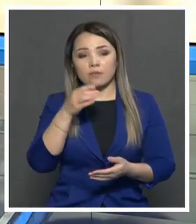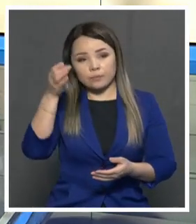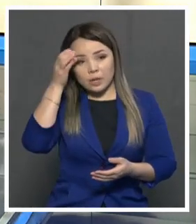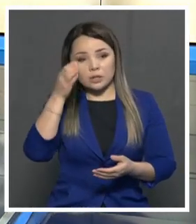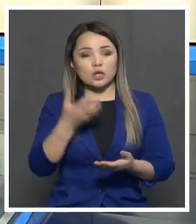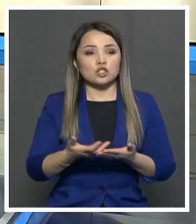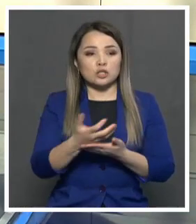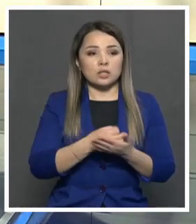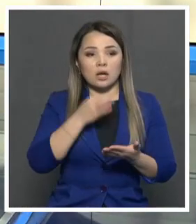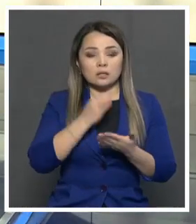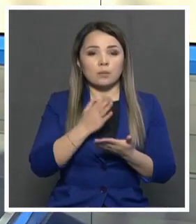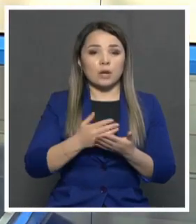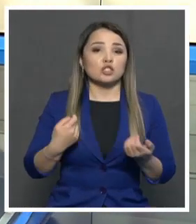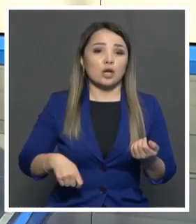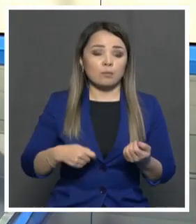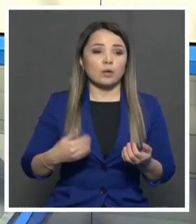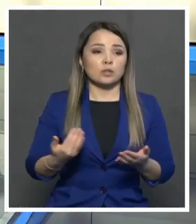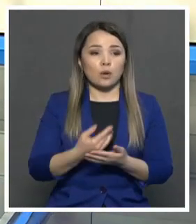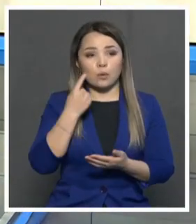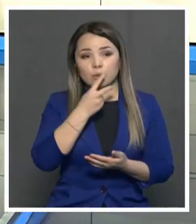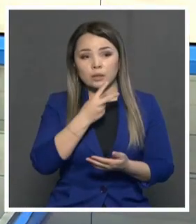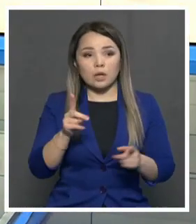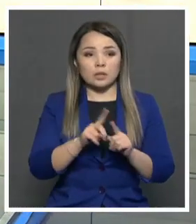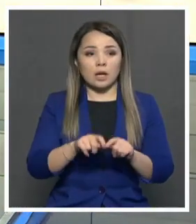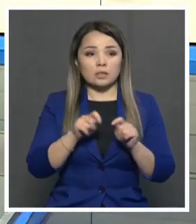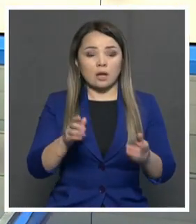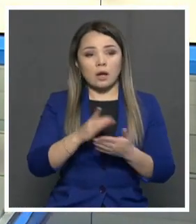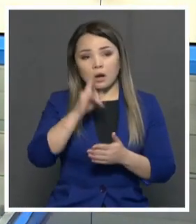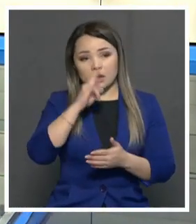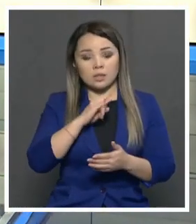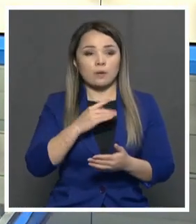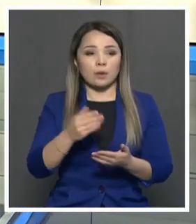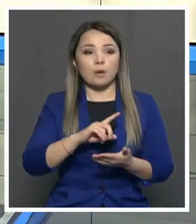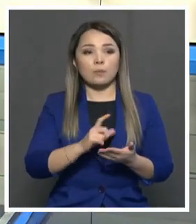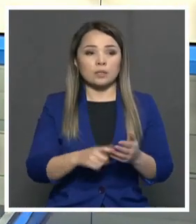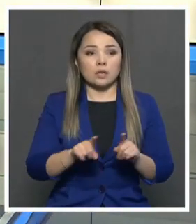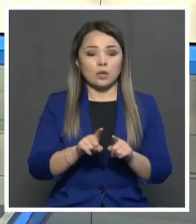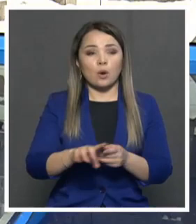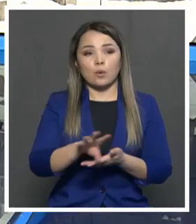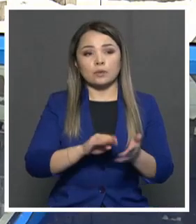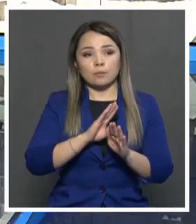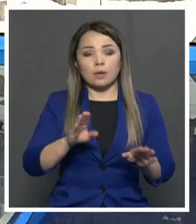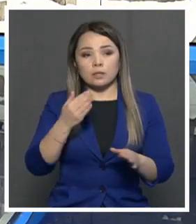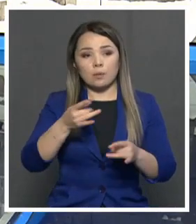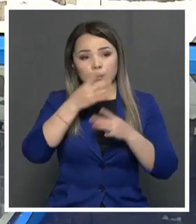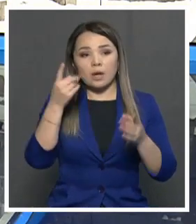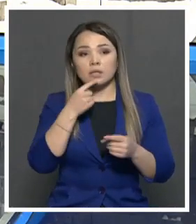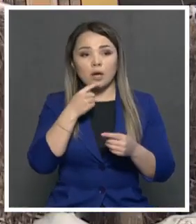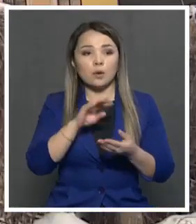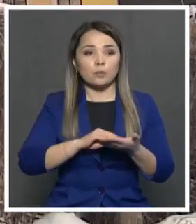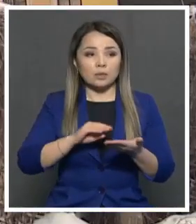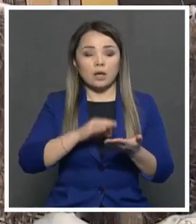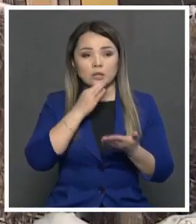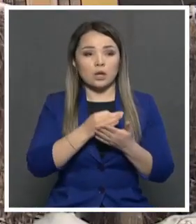жинақ шығармақ. Жыр алыбының шығармаларына жаңа көзқарас керек, дейді олар. Қазақ поэзиясының әйгілі тұлғасының өзіндік қайталанбас мәдени тілдік контексті бар. Ол